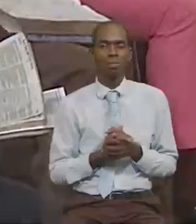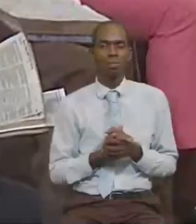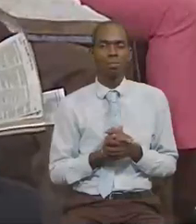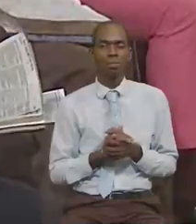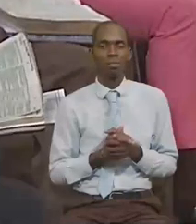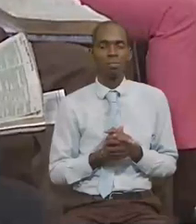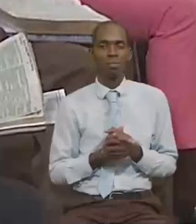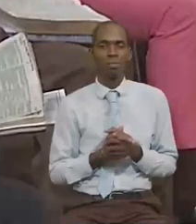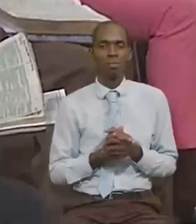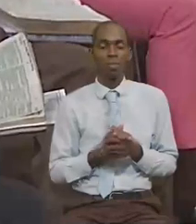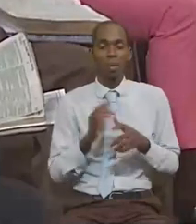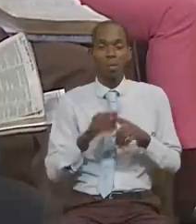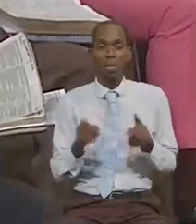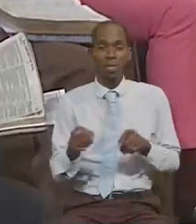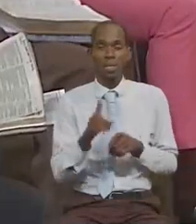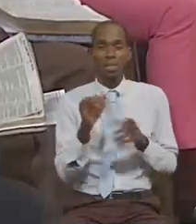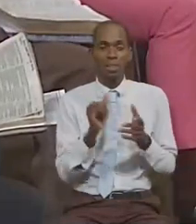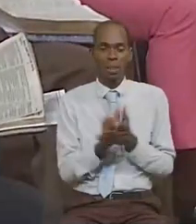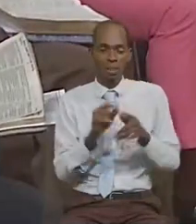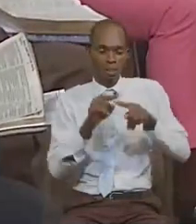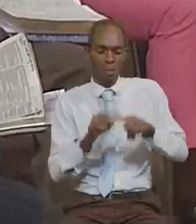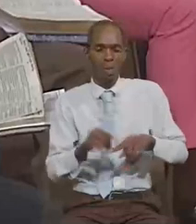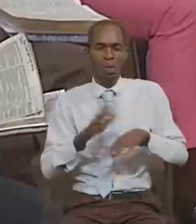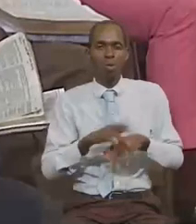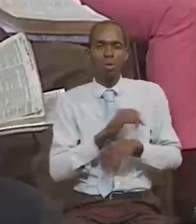Mais ceux qui se confient en l'Éternel renouvellent leur force.